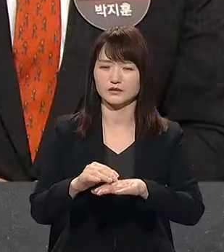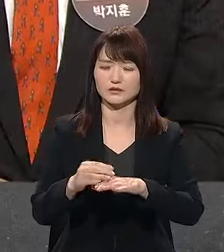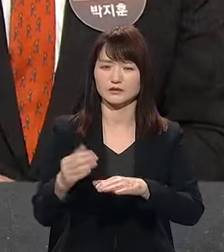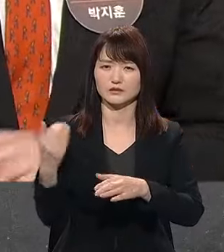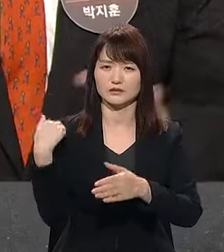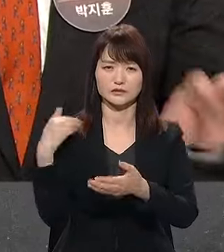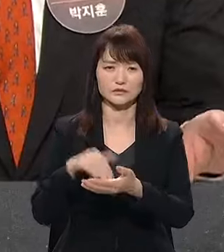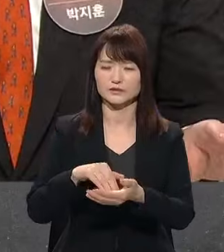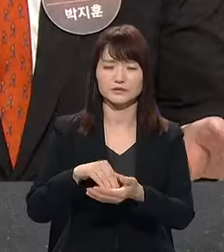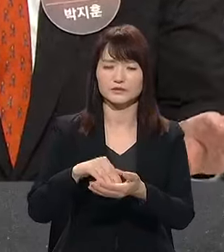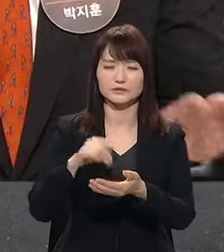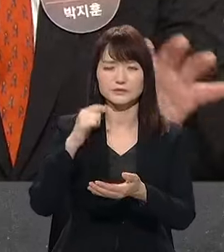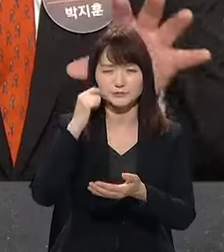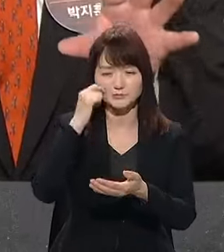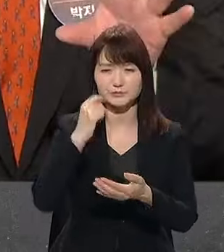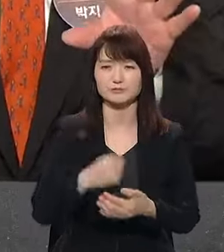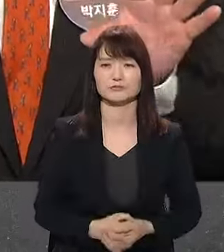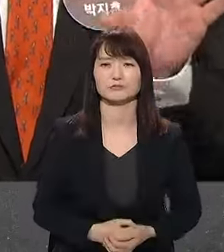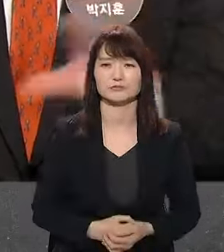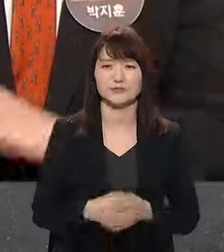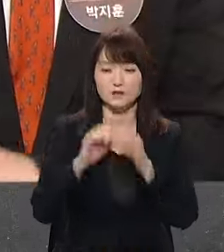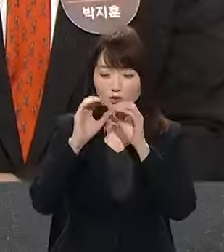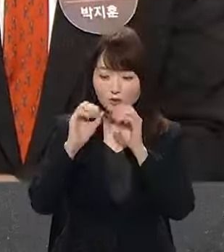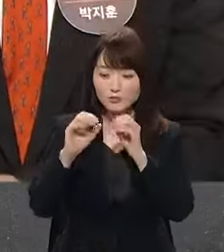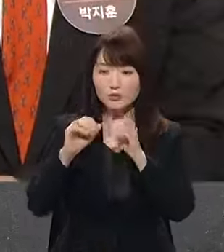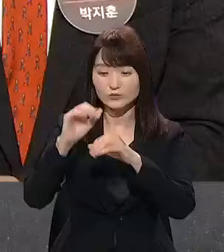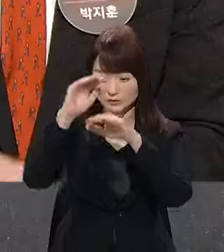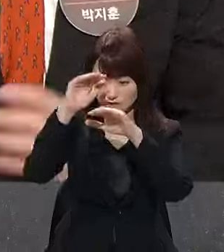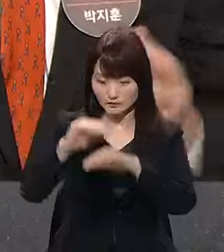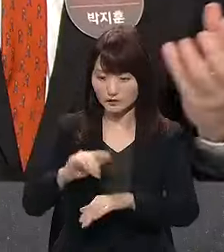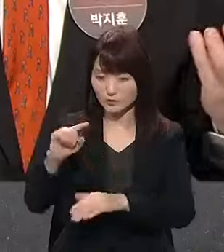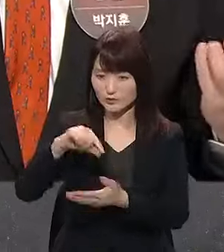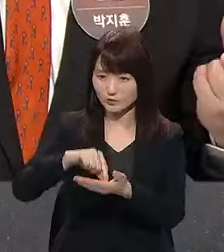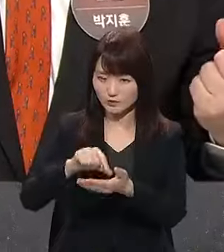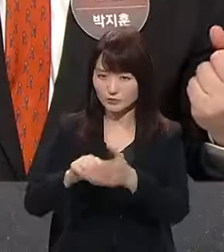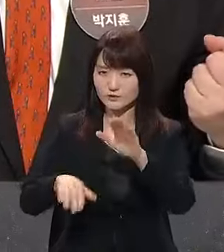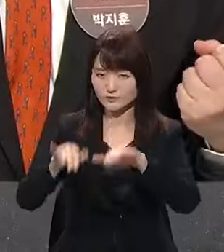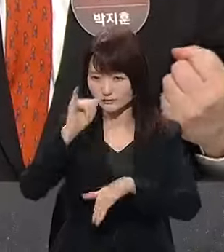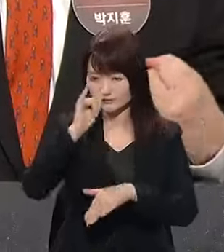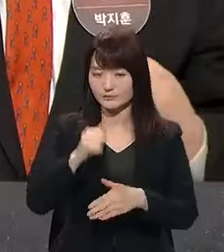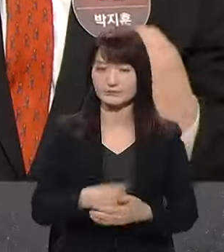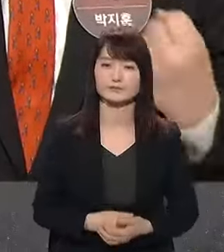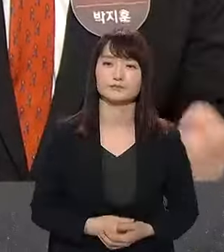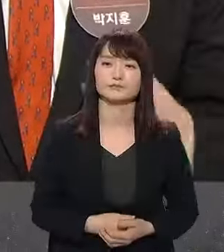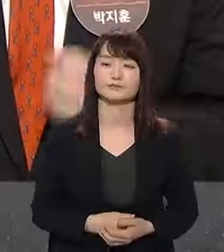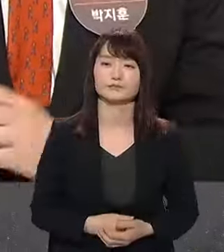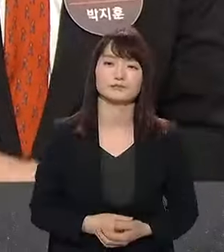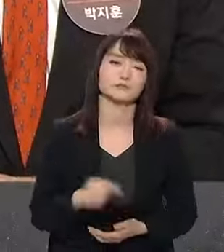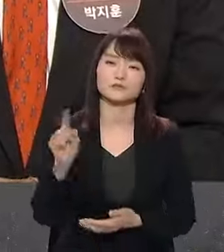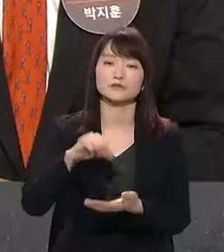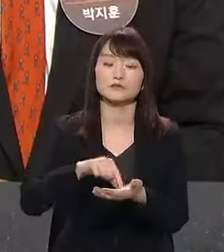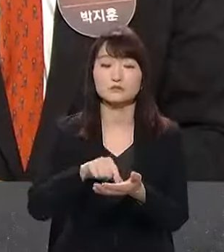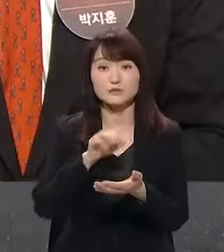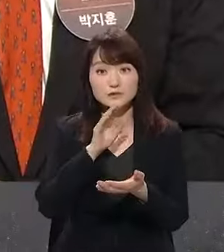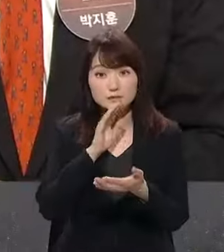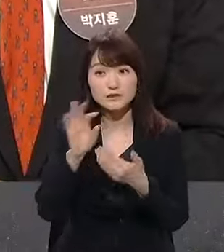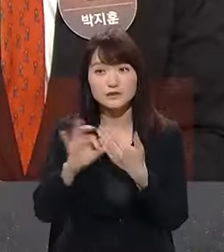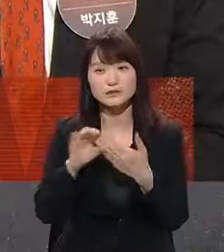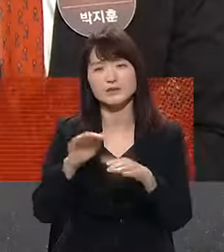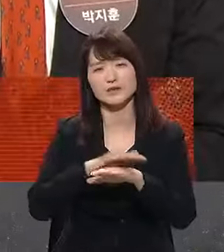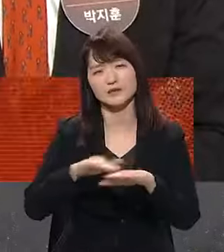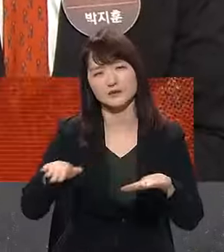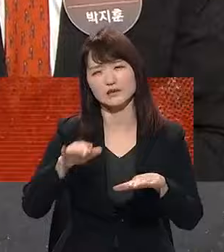결국은 폭로 내용이 뭐 어느 정도 정도의 차이는 있지만 제작진의 말에 따르면 어느 정도 맞다면 이게 해소되지